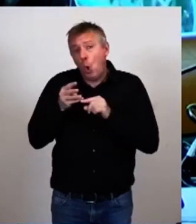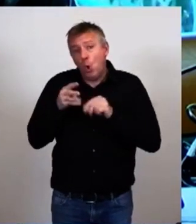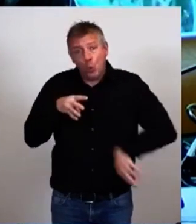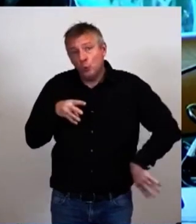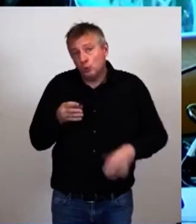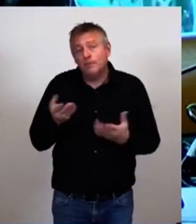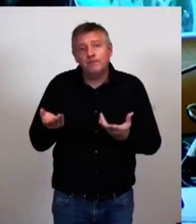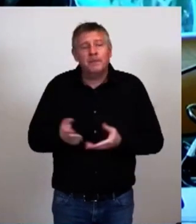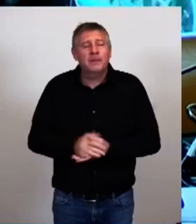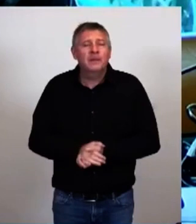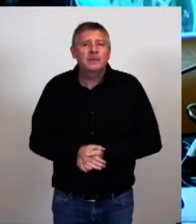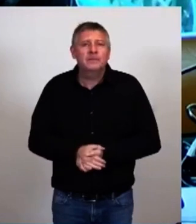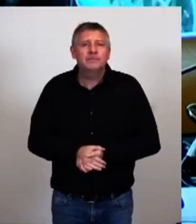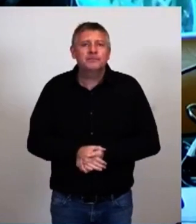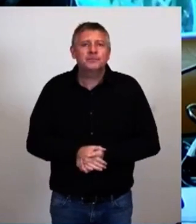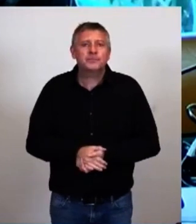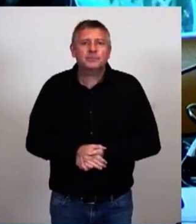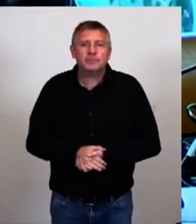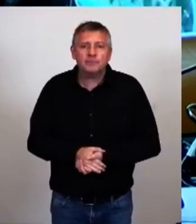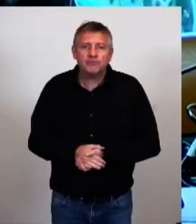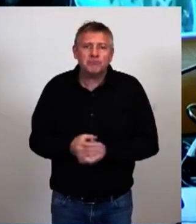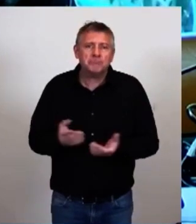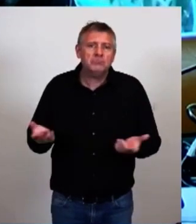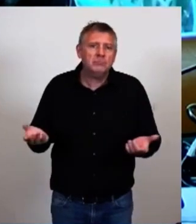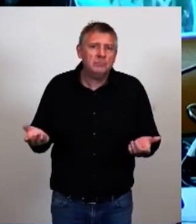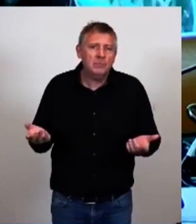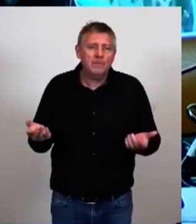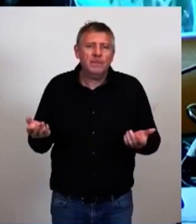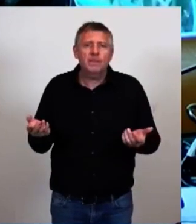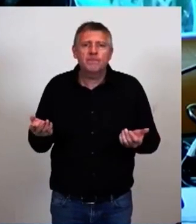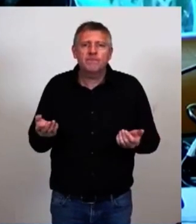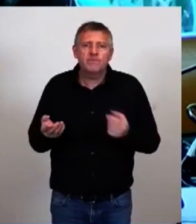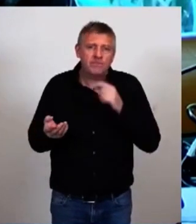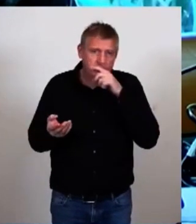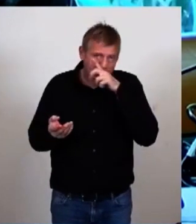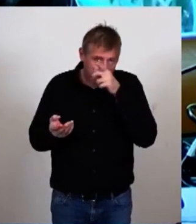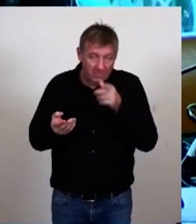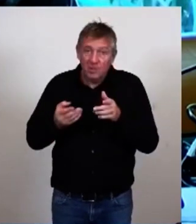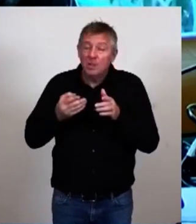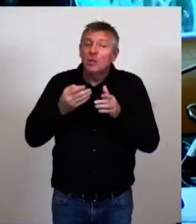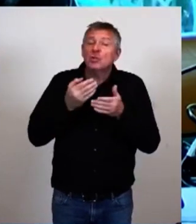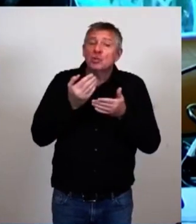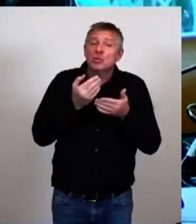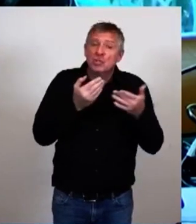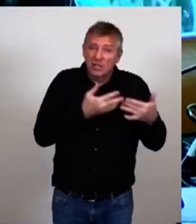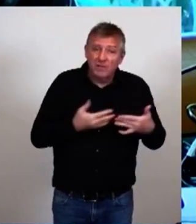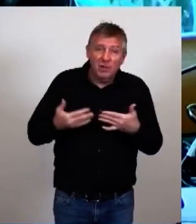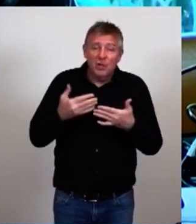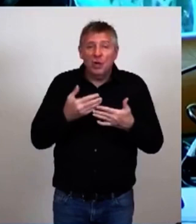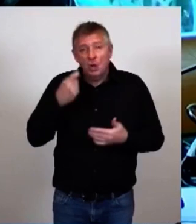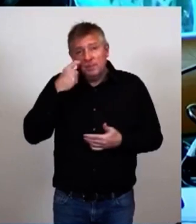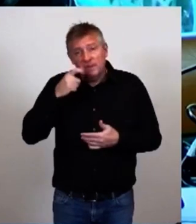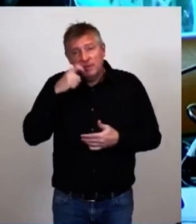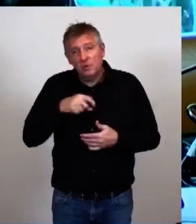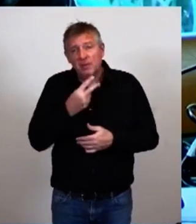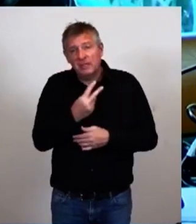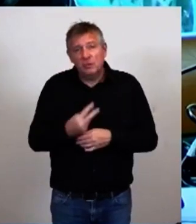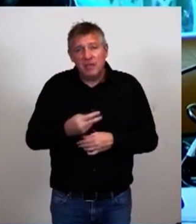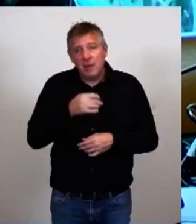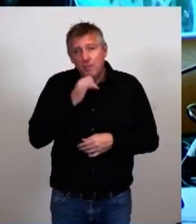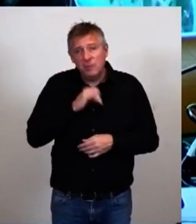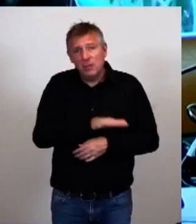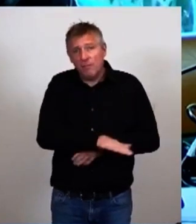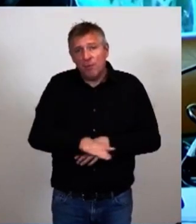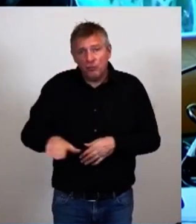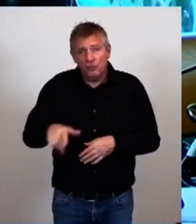Vous basez essentiellement votre démonstration sur des chiffres qui ont été fournis par l'Observatoire national de la petite enfance.